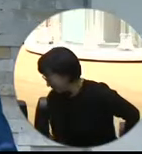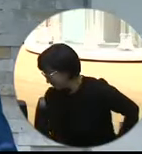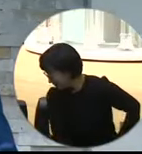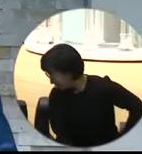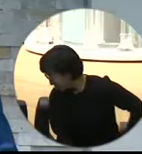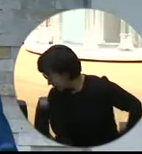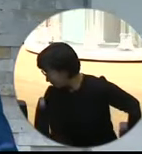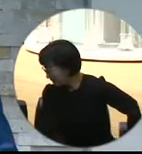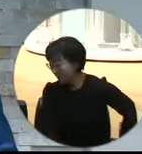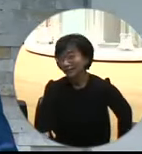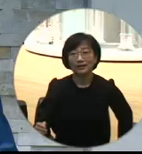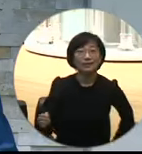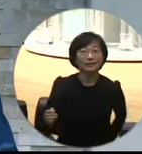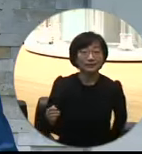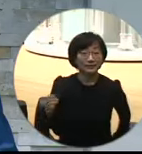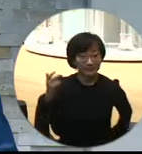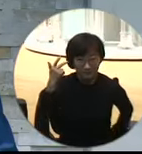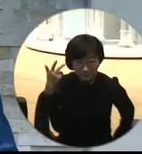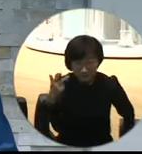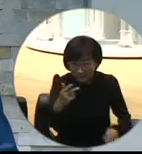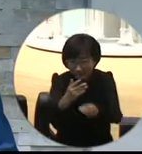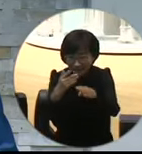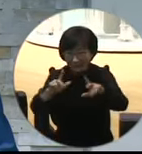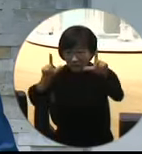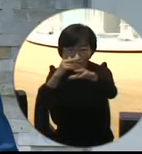다음 주가 디데이입니다.